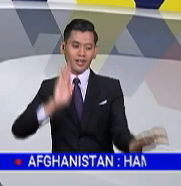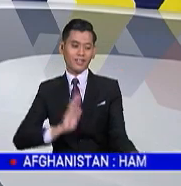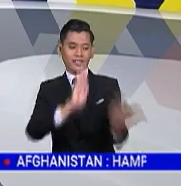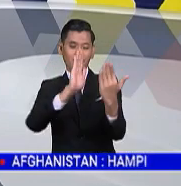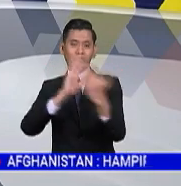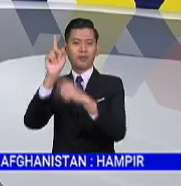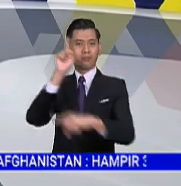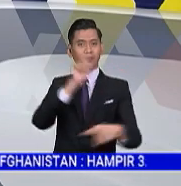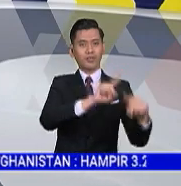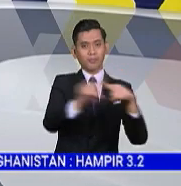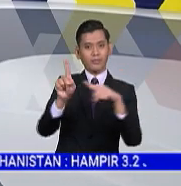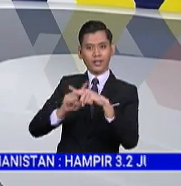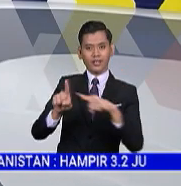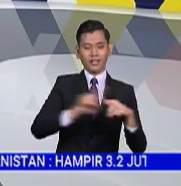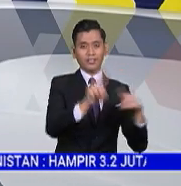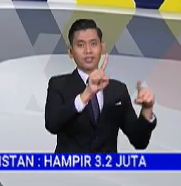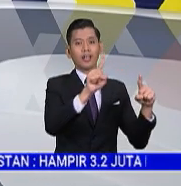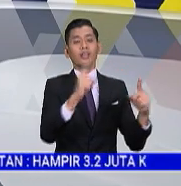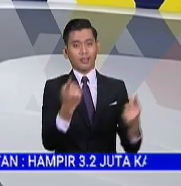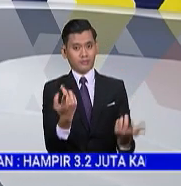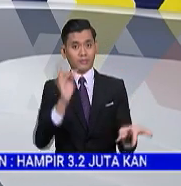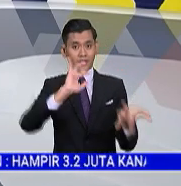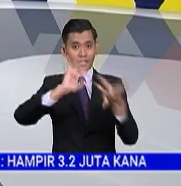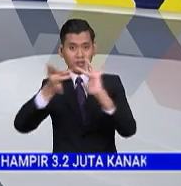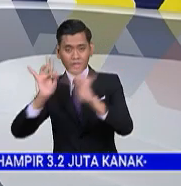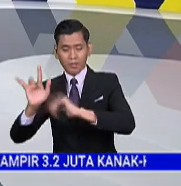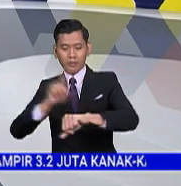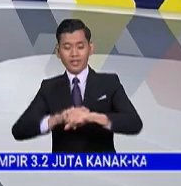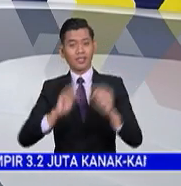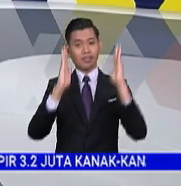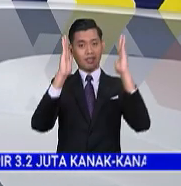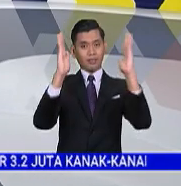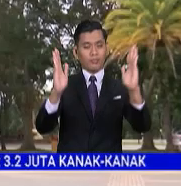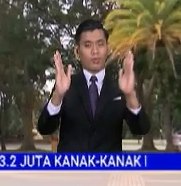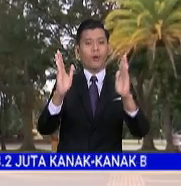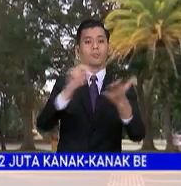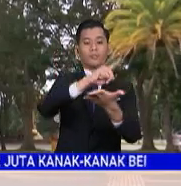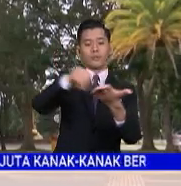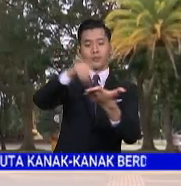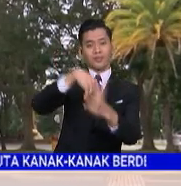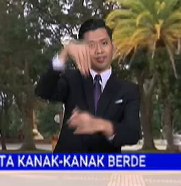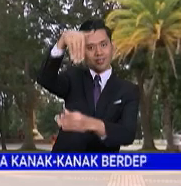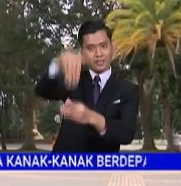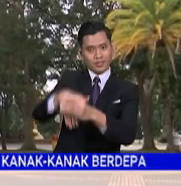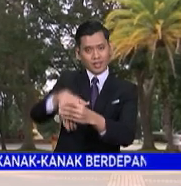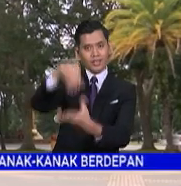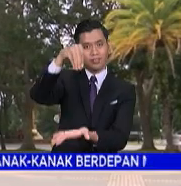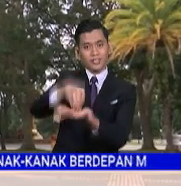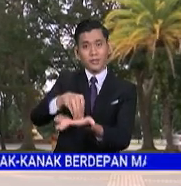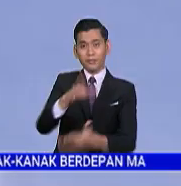sebarang isu berkaitan akses internet sepanjang tempoh PRU Dun Melaka.